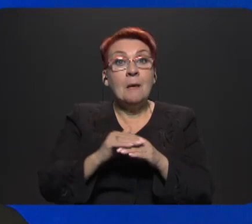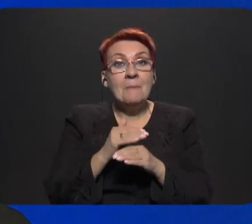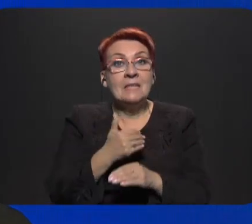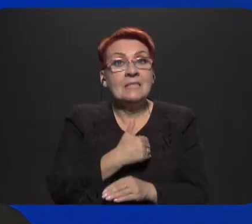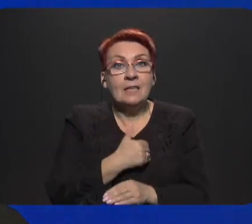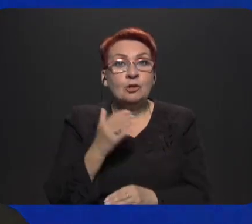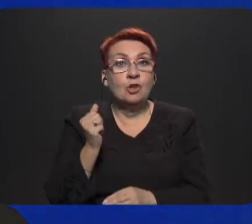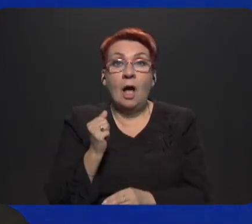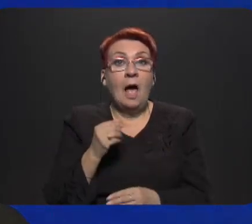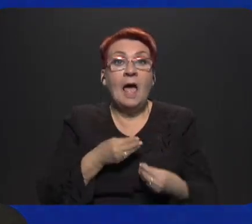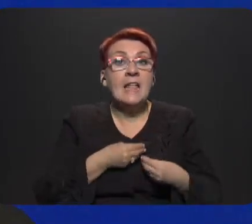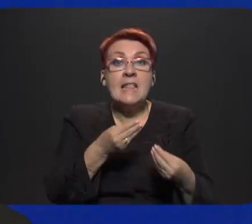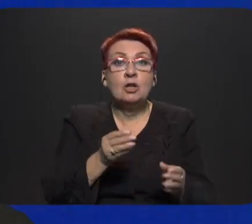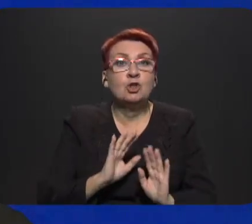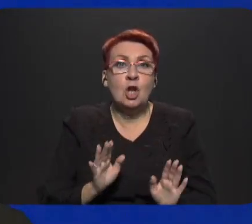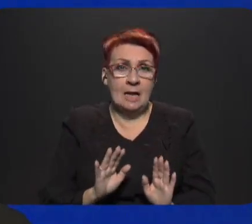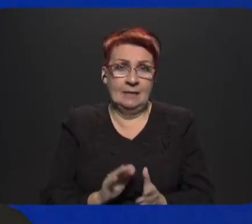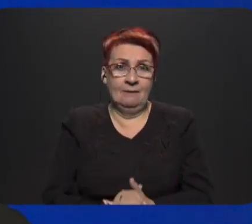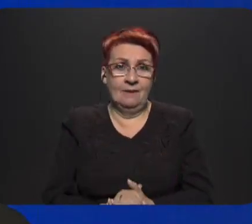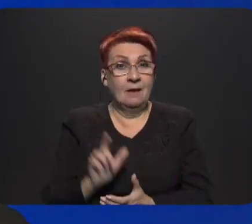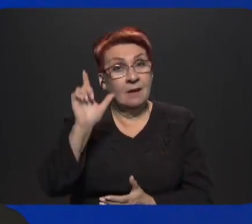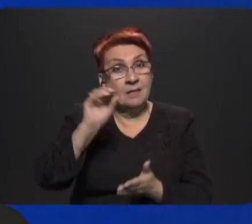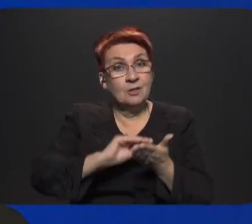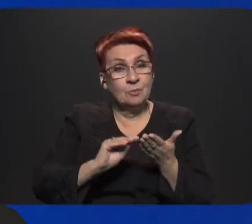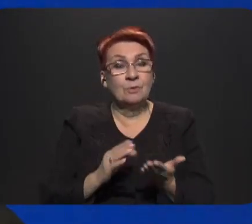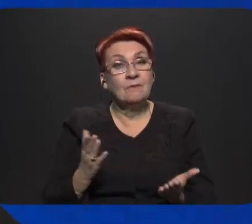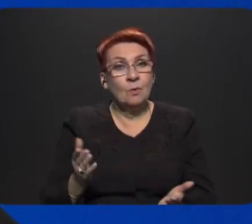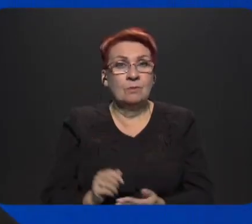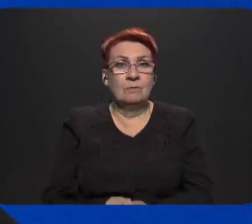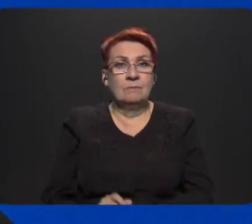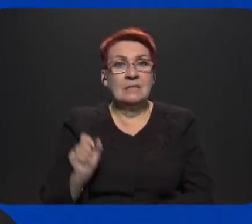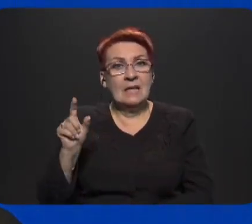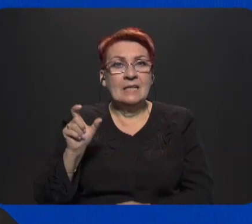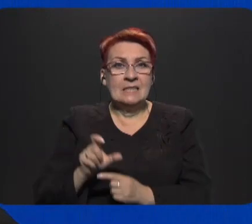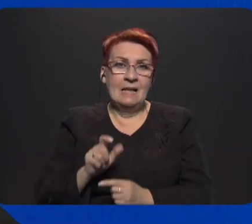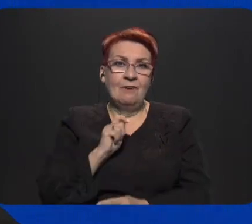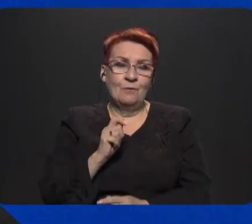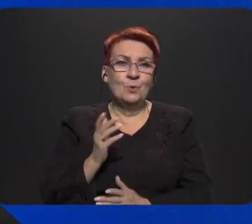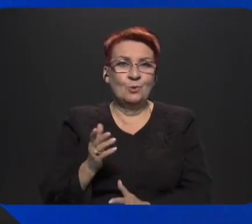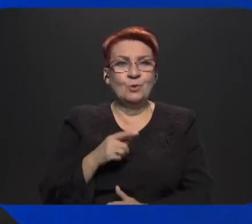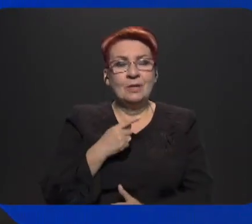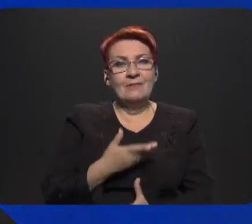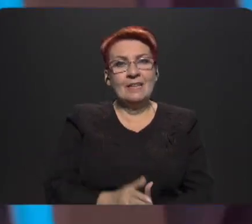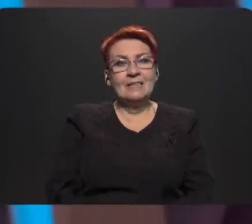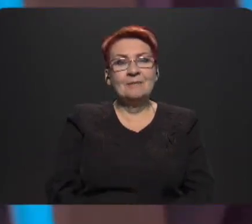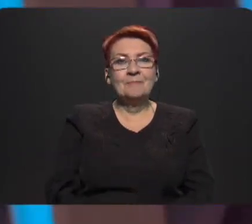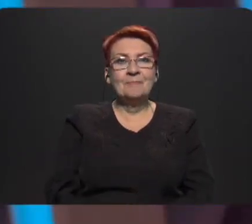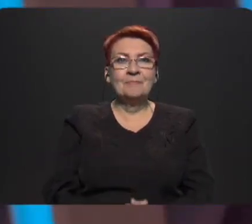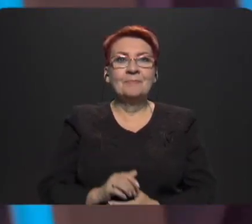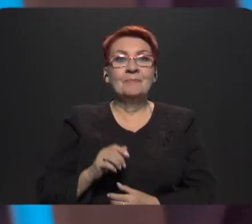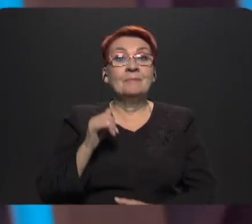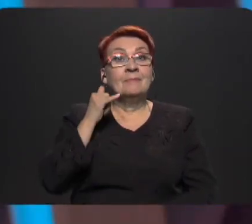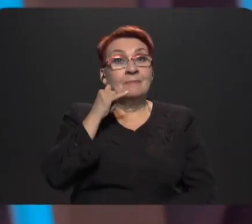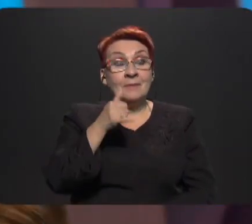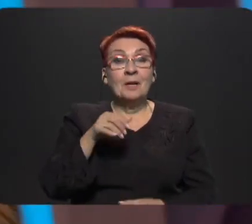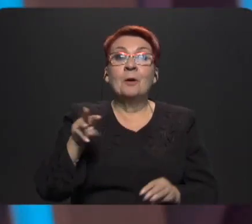не жертвы. Милости хочу, а не жертвы. Золотые слова. Вот. Спасибо. А у нас есть звонок еще и по